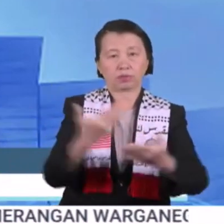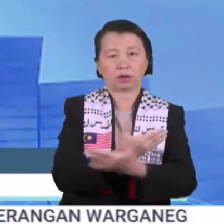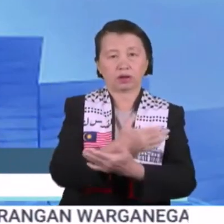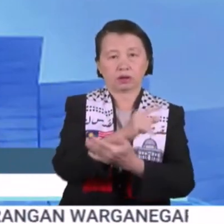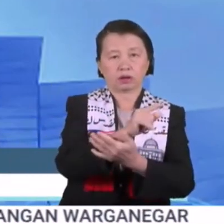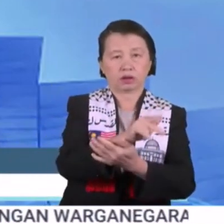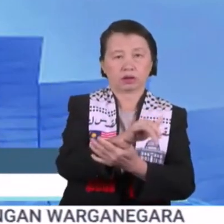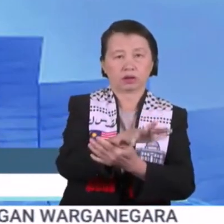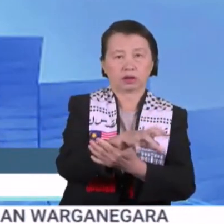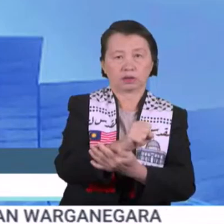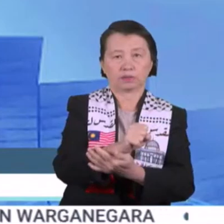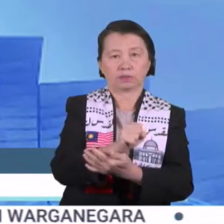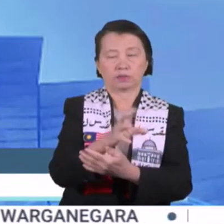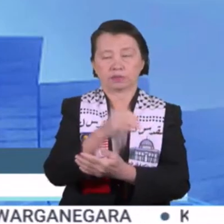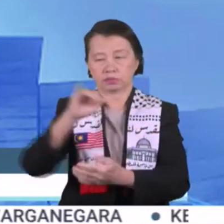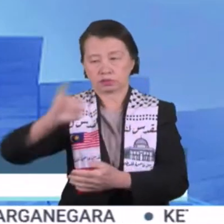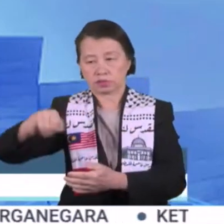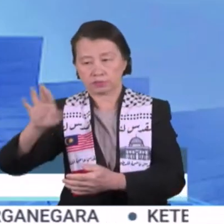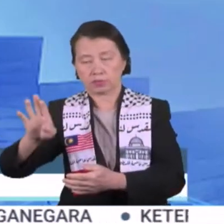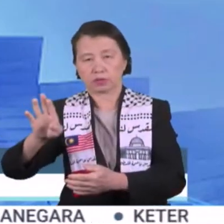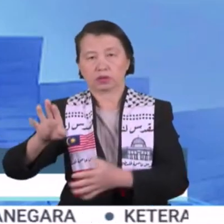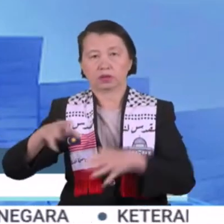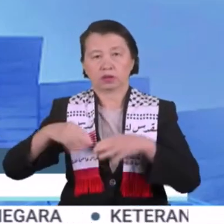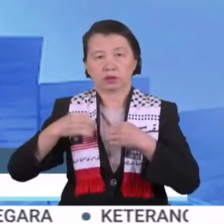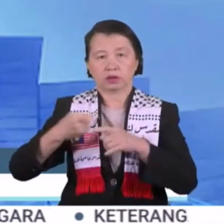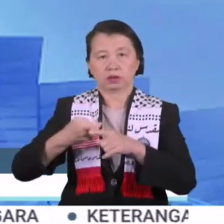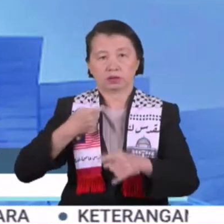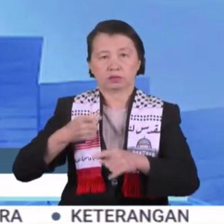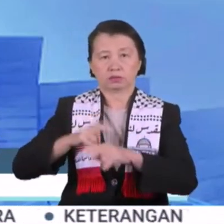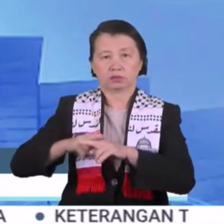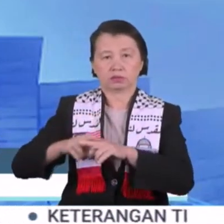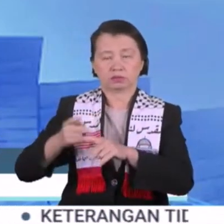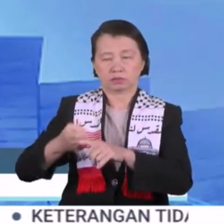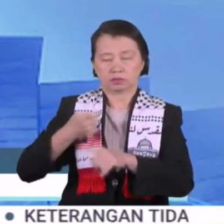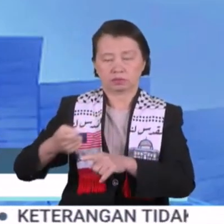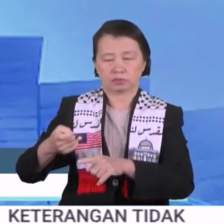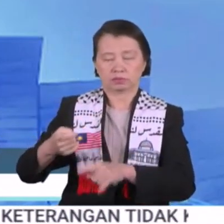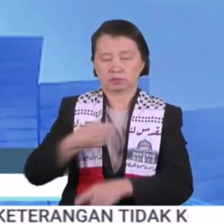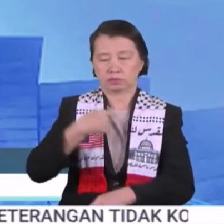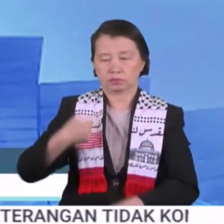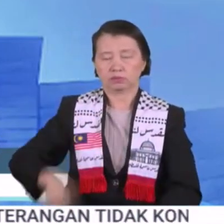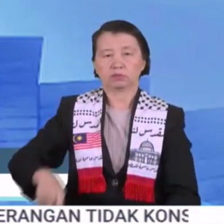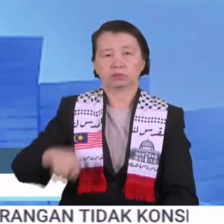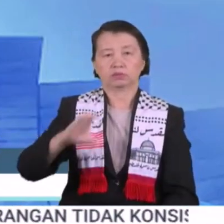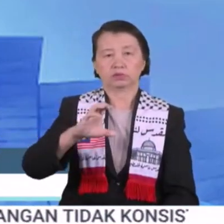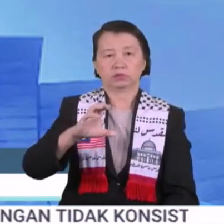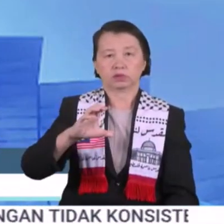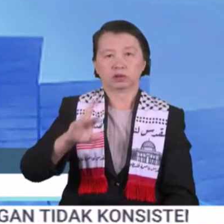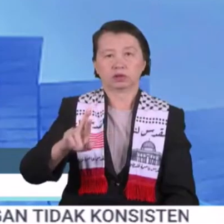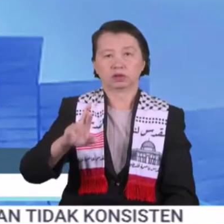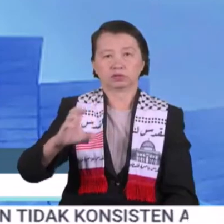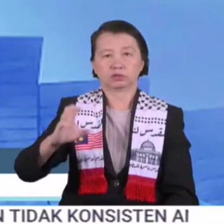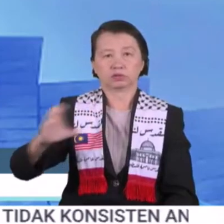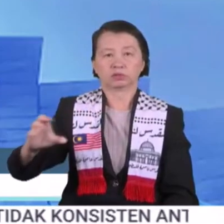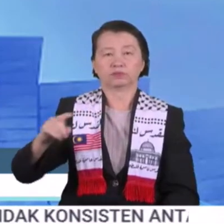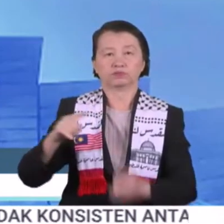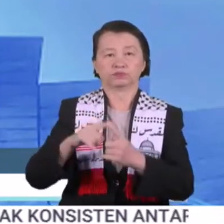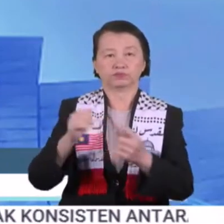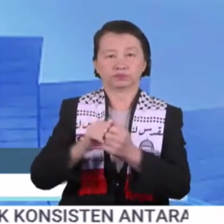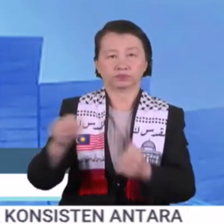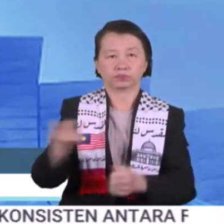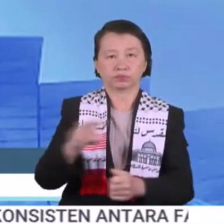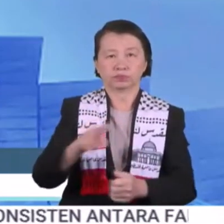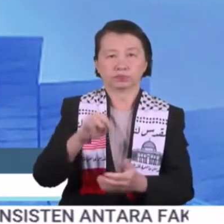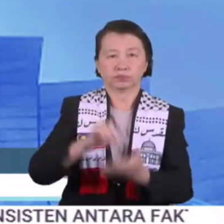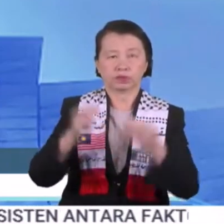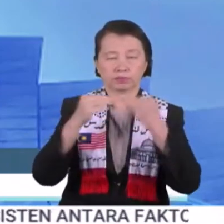berkenaan diserah China Railway Construction Corporation CRCC kepada Kementerian Pengangkutan pada majlis penyampaian di Suzhou, Hunan,